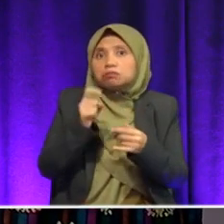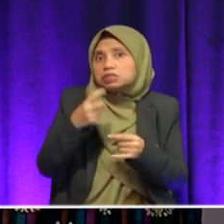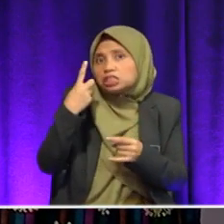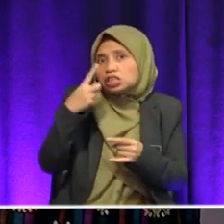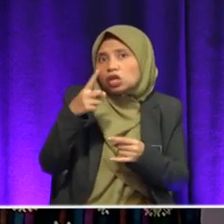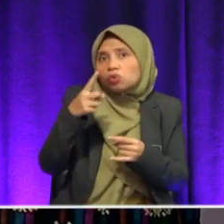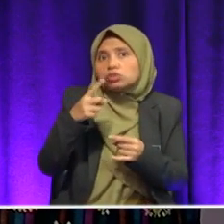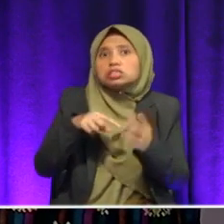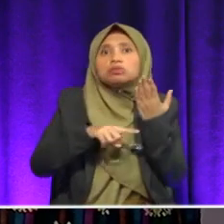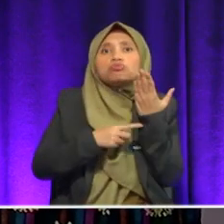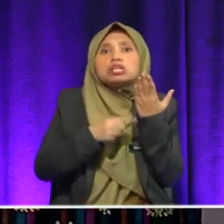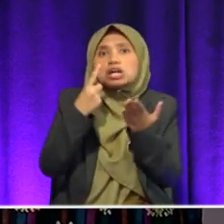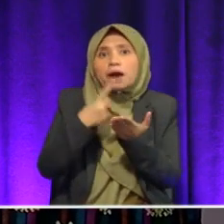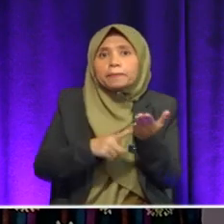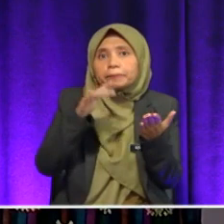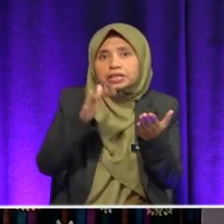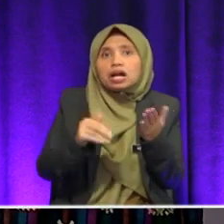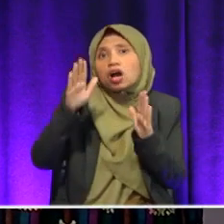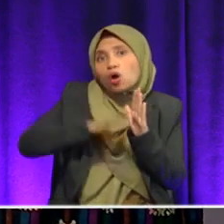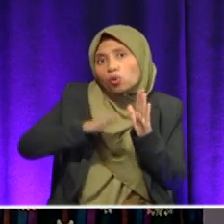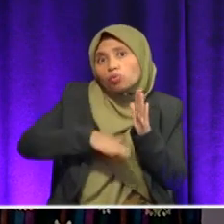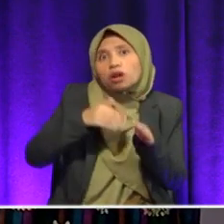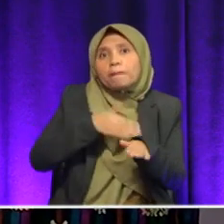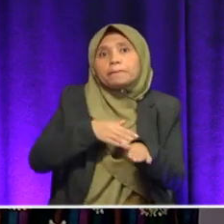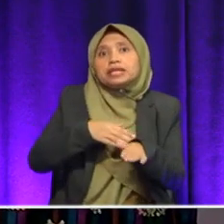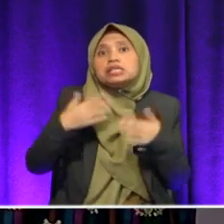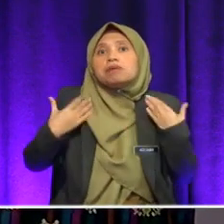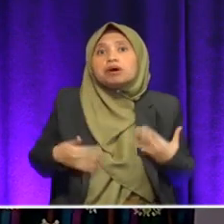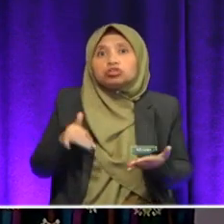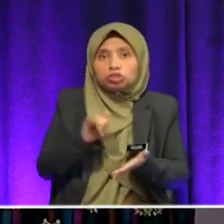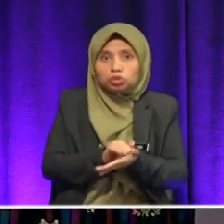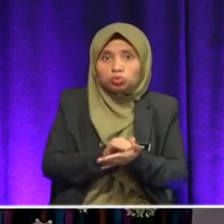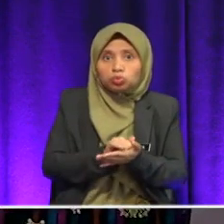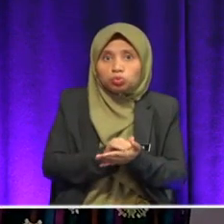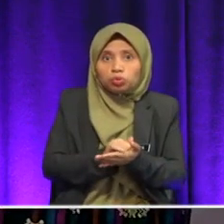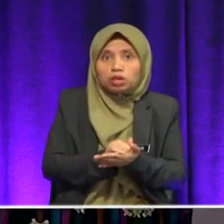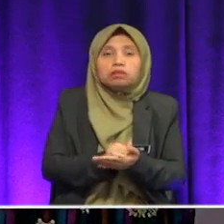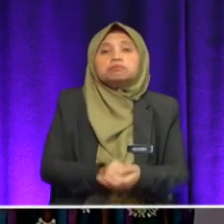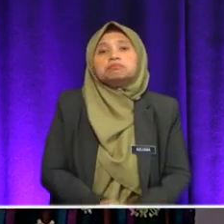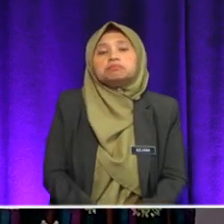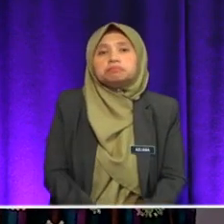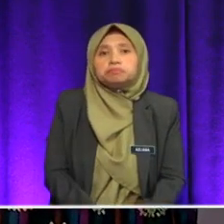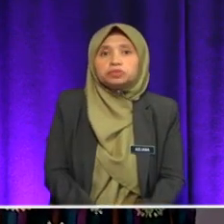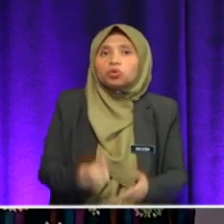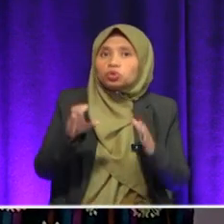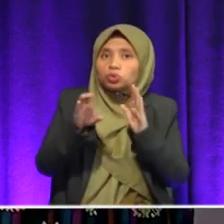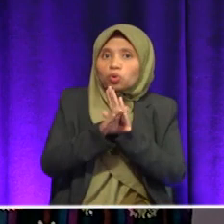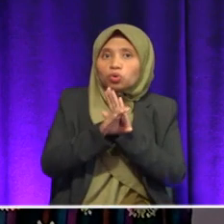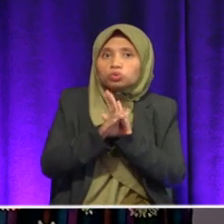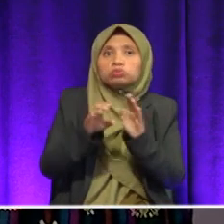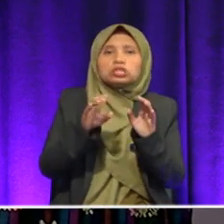semula apa yang kurang pada bagian tersebut jadi kita boleh masuk ke elemen hiasan padanya sebagai